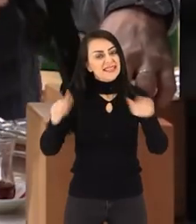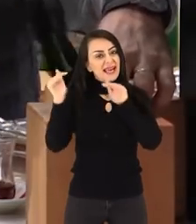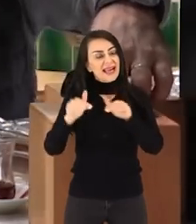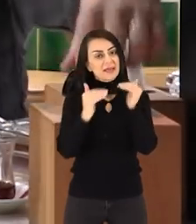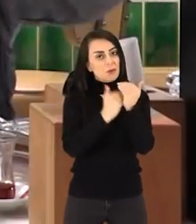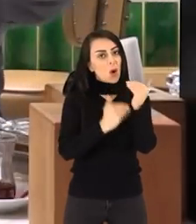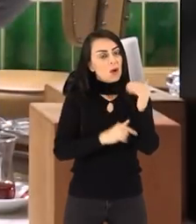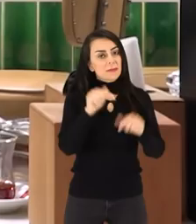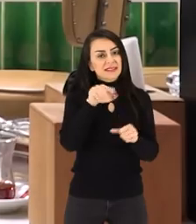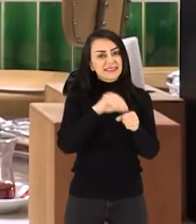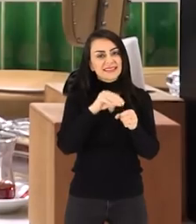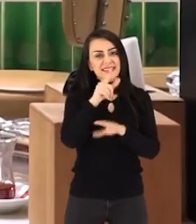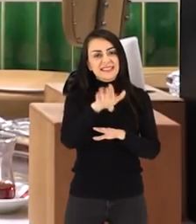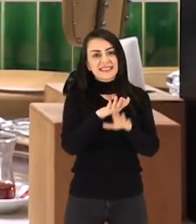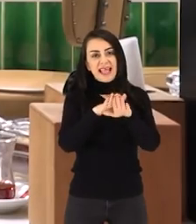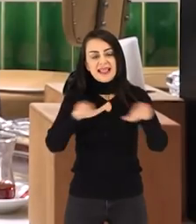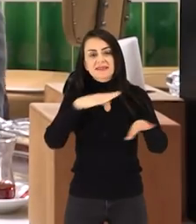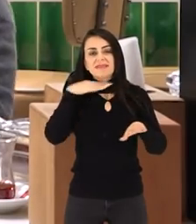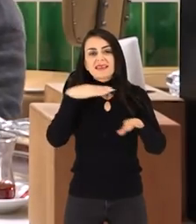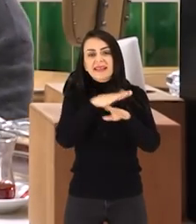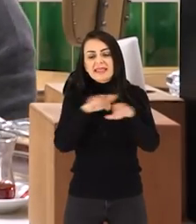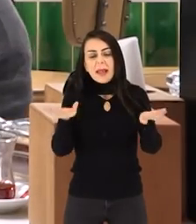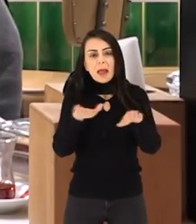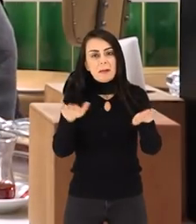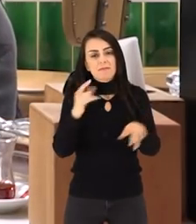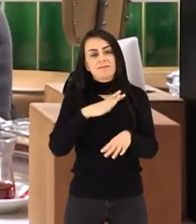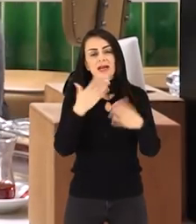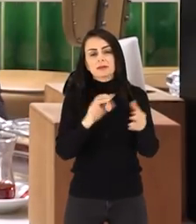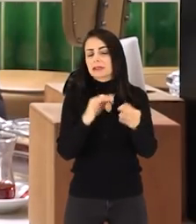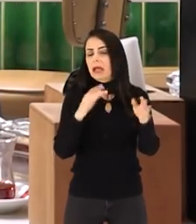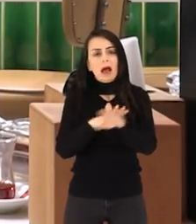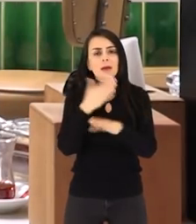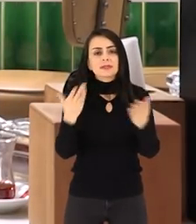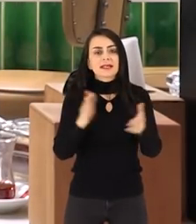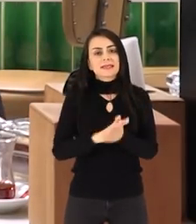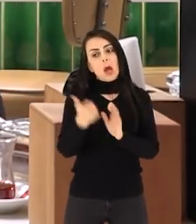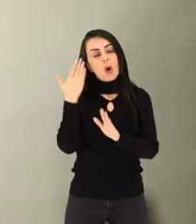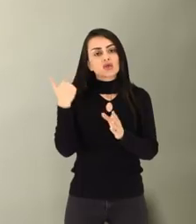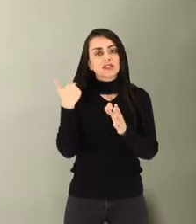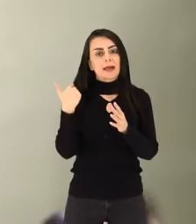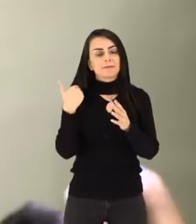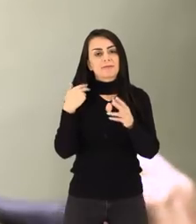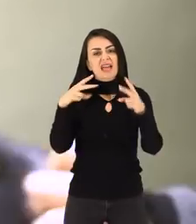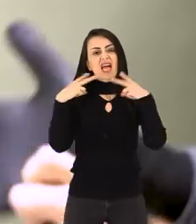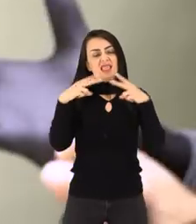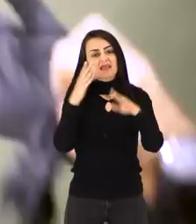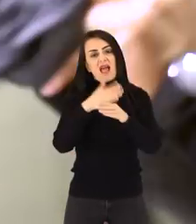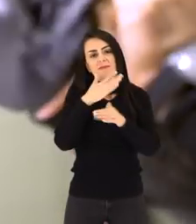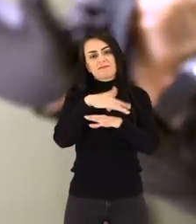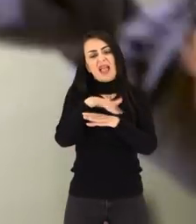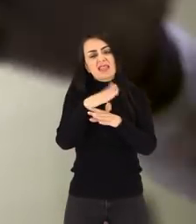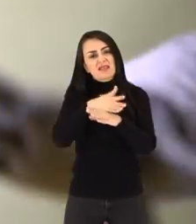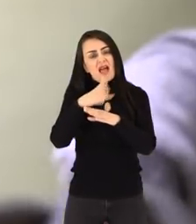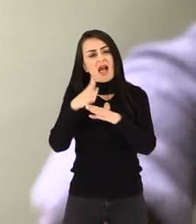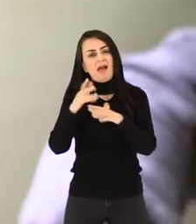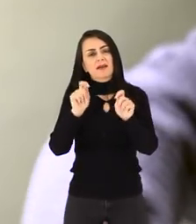programı. Efendim, tezgah kebapta çekildiği için. Ne yapacağız? Biz de şimdi önce salatamızı yapacağız. Ha, okey. Biraz sonra kebabı